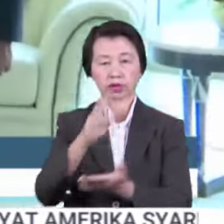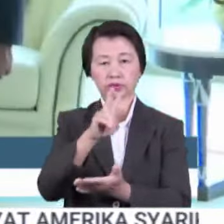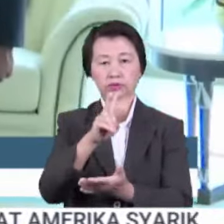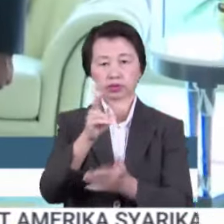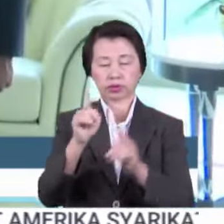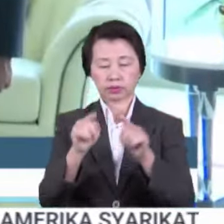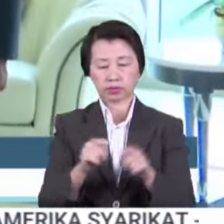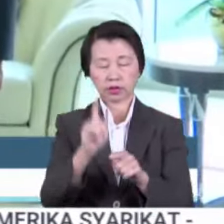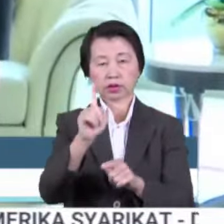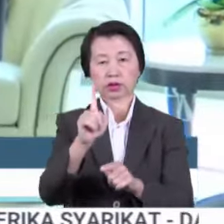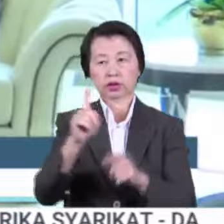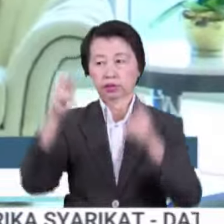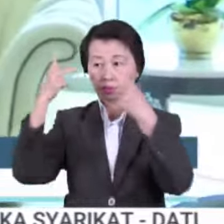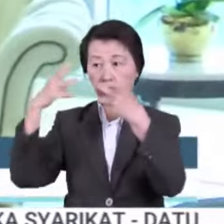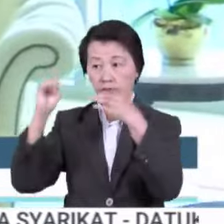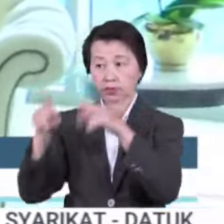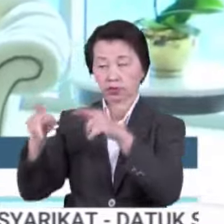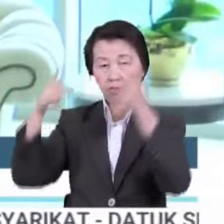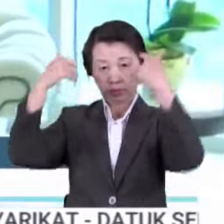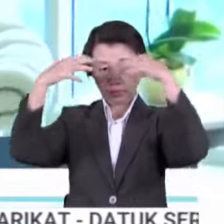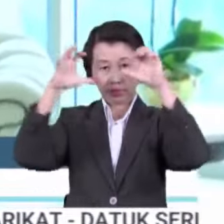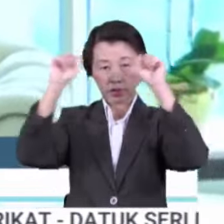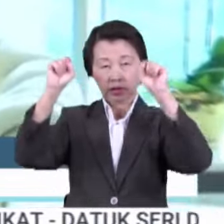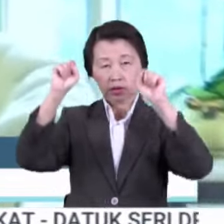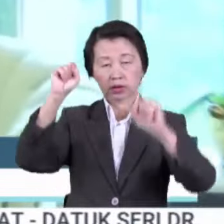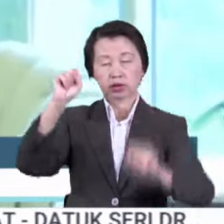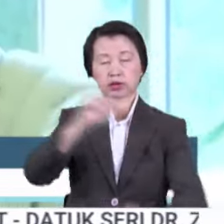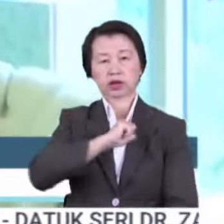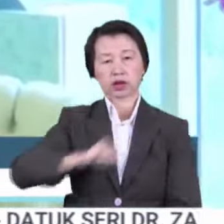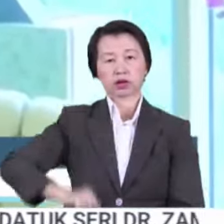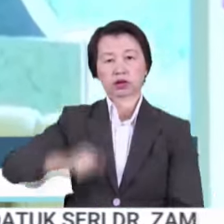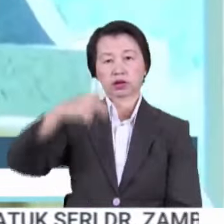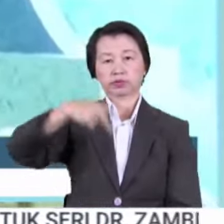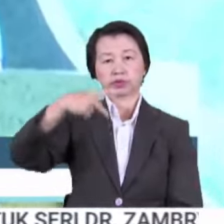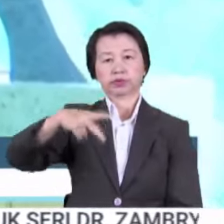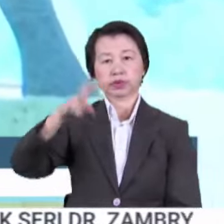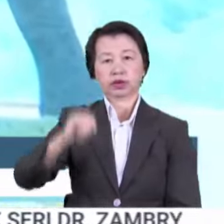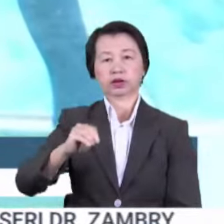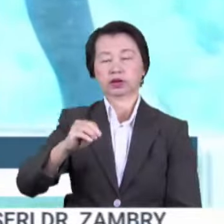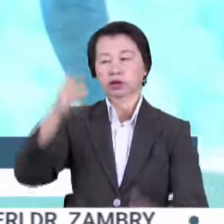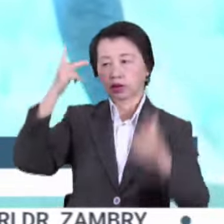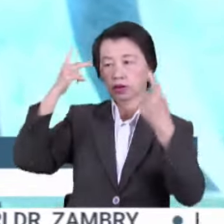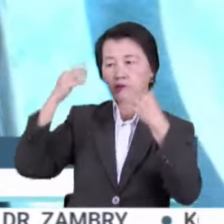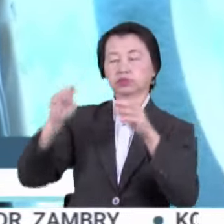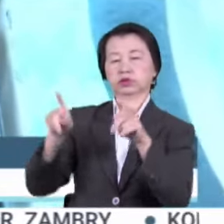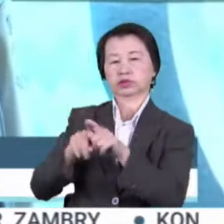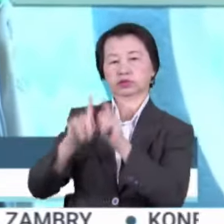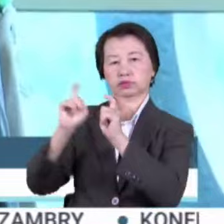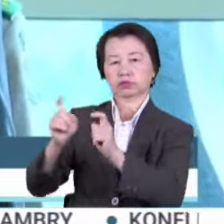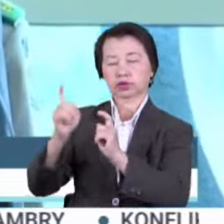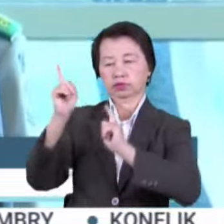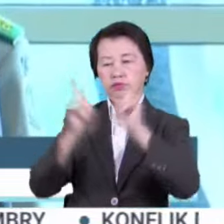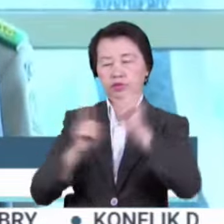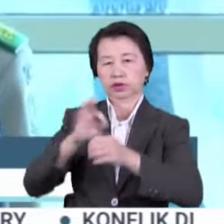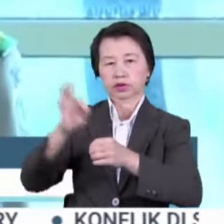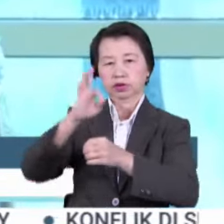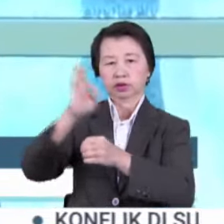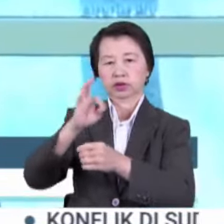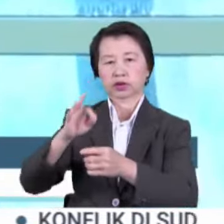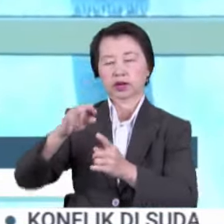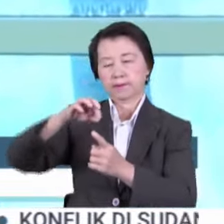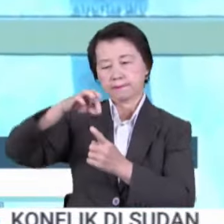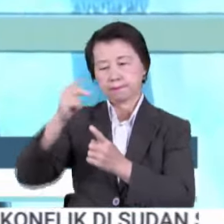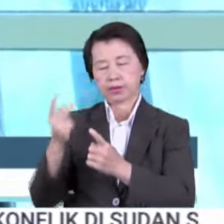yang mana Perdana Menteri adalah presiden Agung PPM pada majelis Anugerah bintang semangat padi emas yaitu